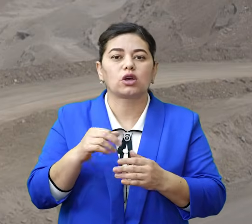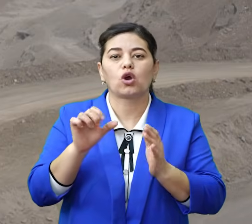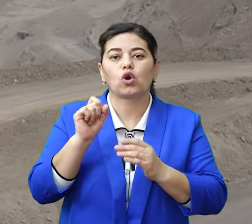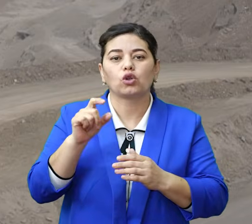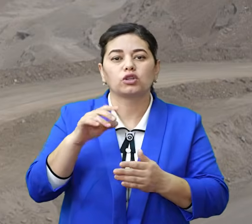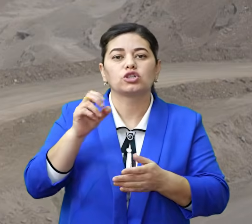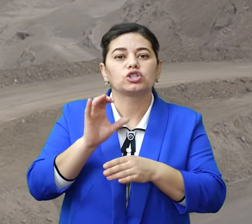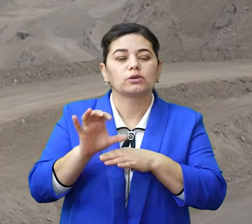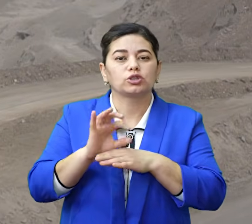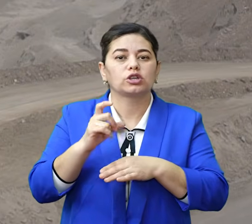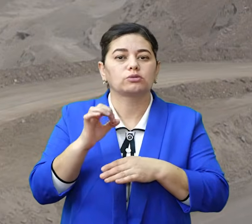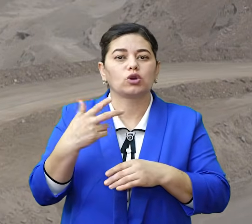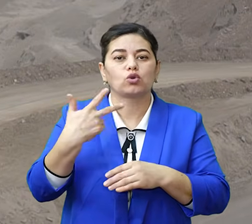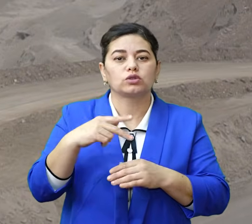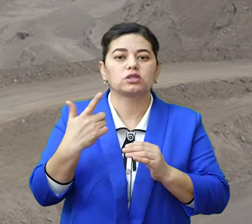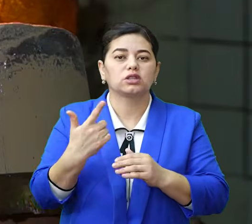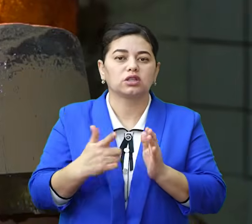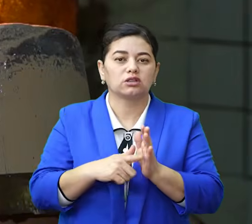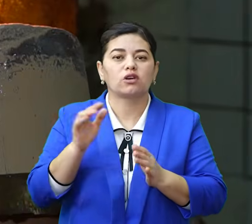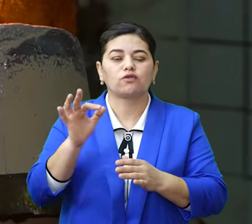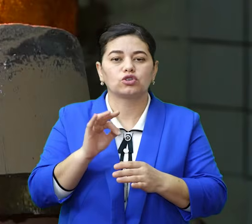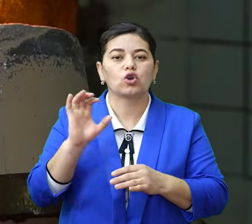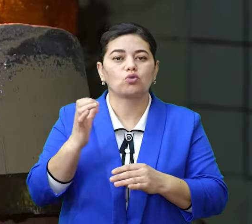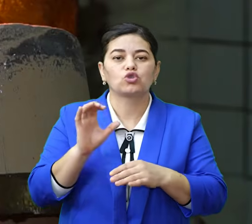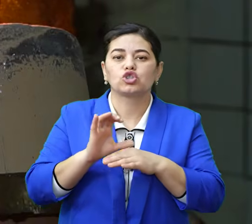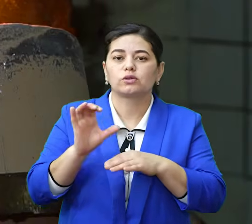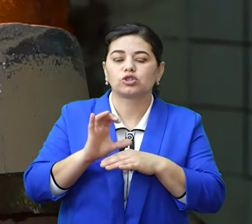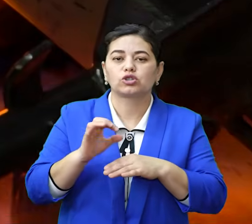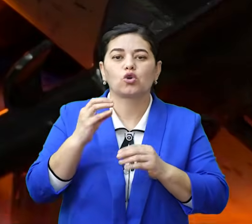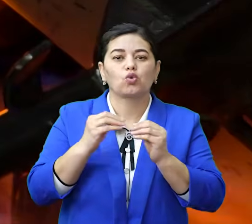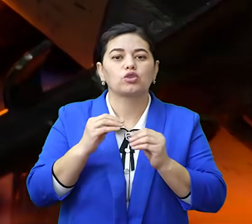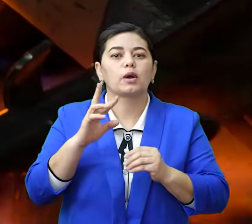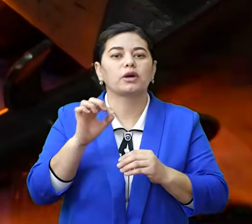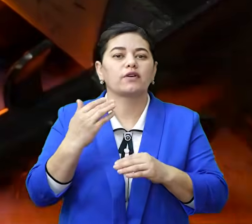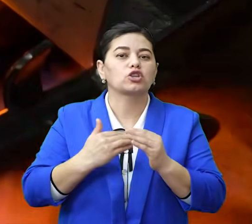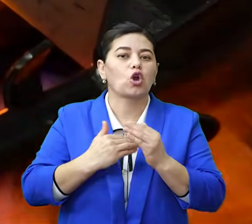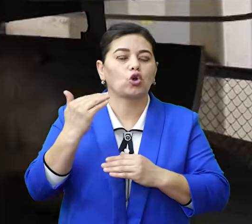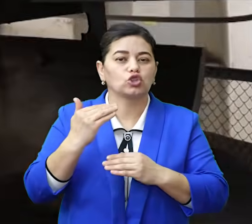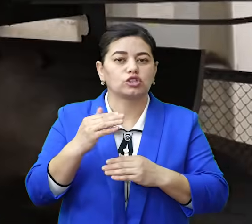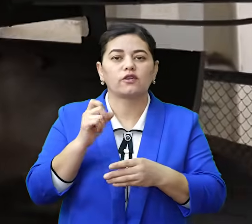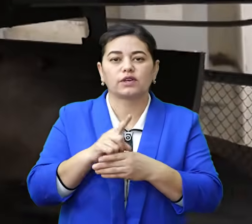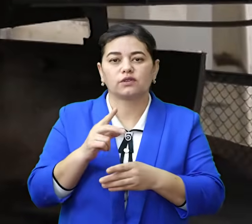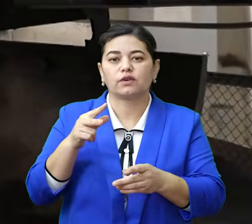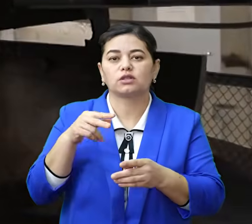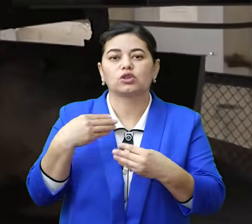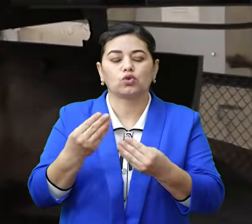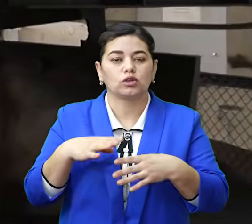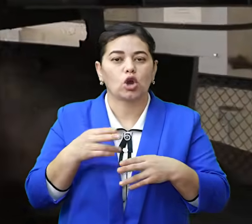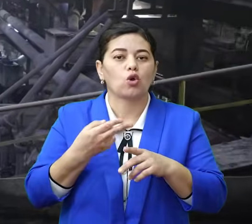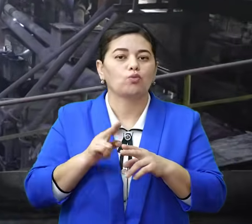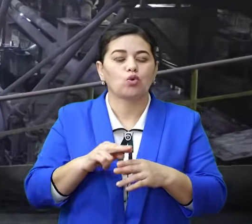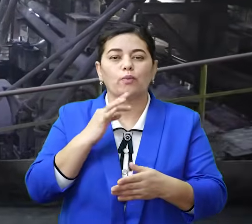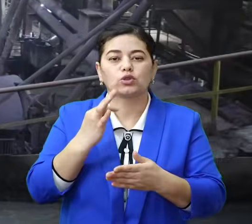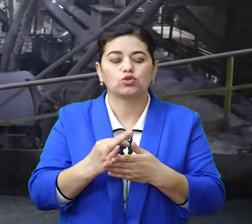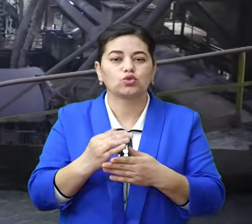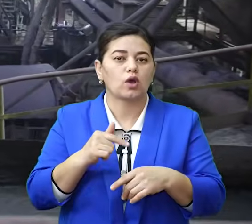oltin ishlab chiqarish hajmini 37%ga, kumush ishlab chiqarishni 10 baravarga oshirish vazifasi qo'yilgan. Bu mas'uliyatni